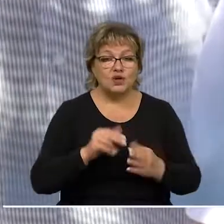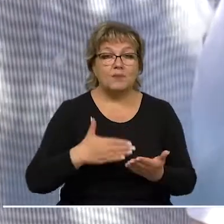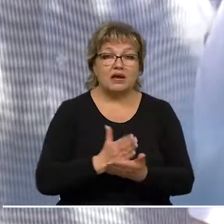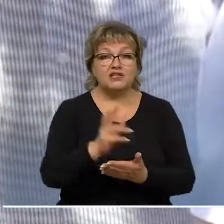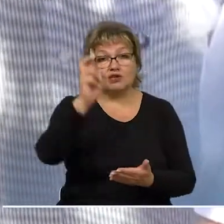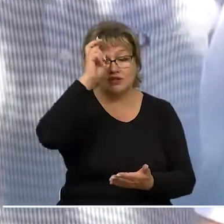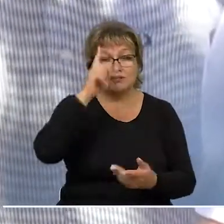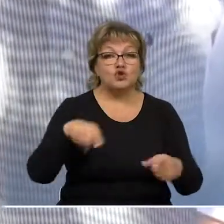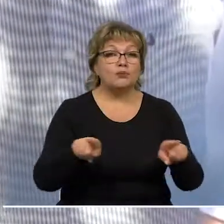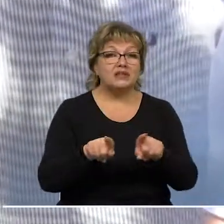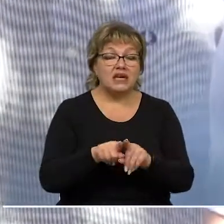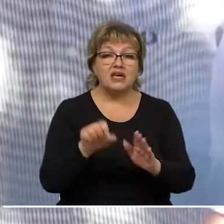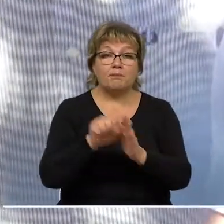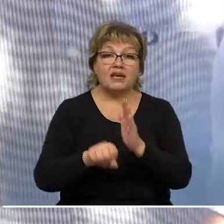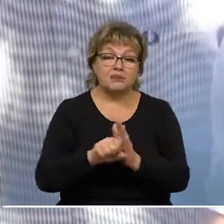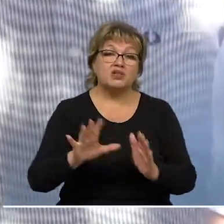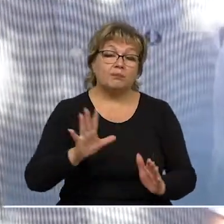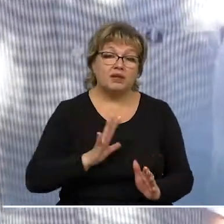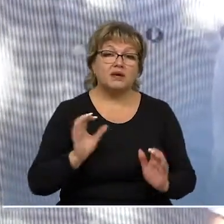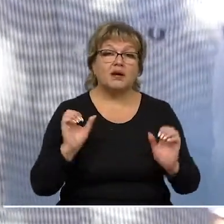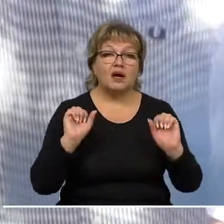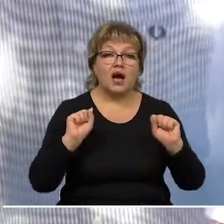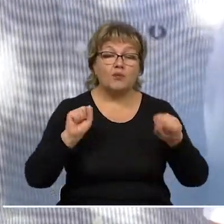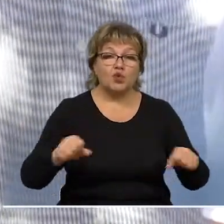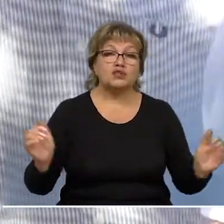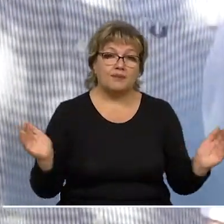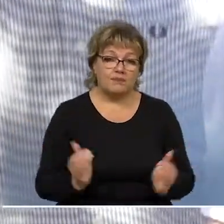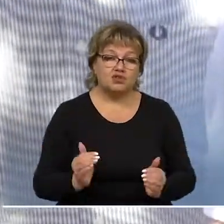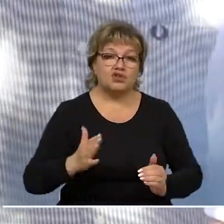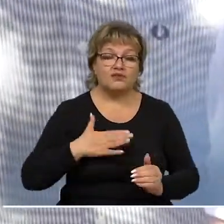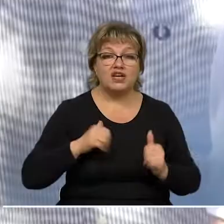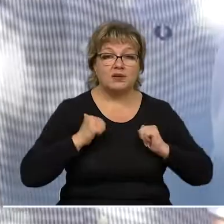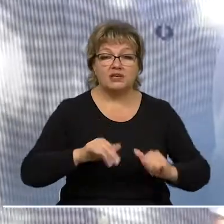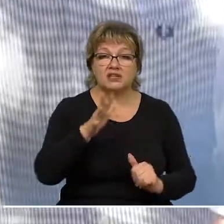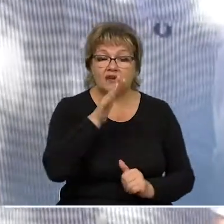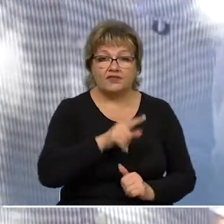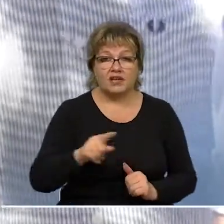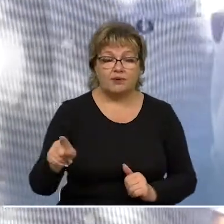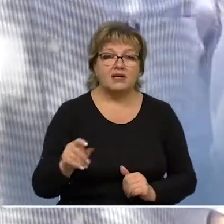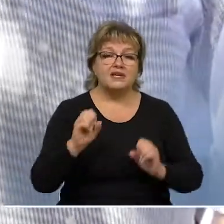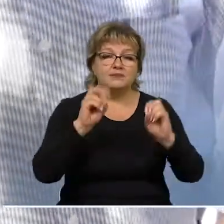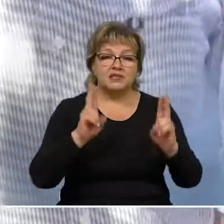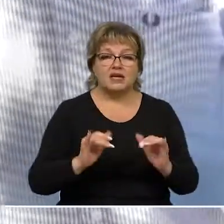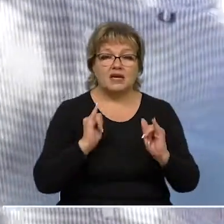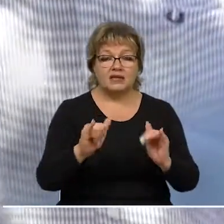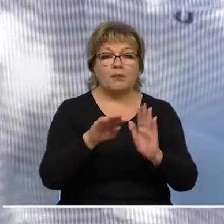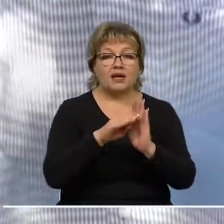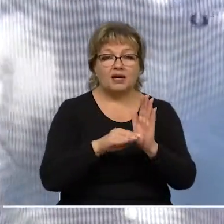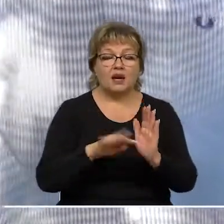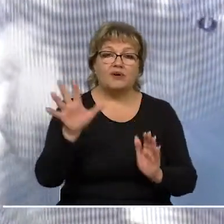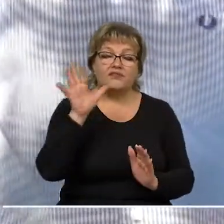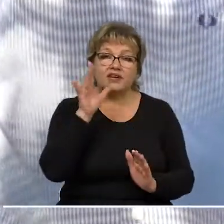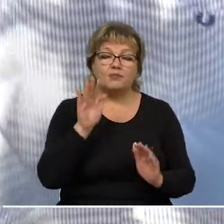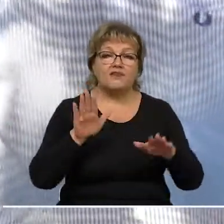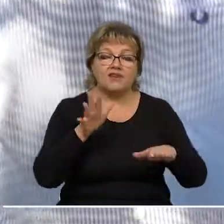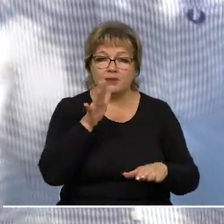строить политику государства чтобы таких погибших было как можно меньше даже елена письменская